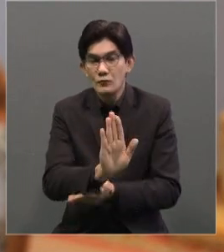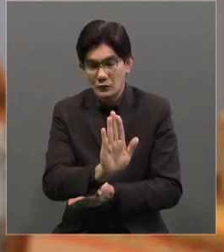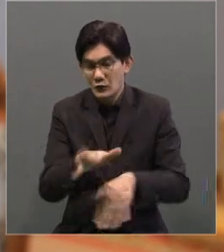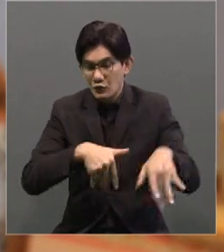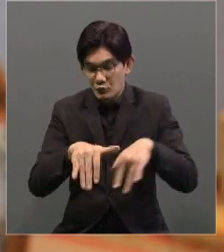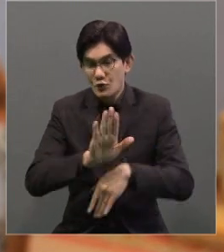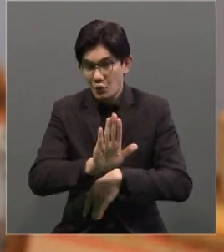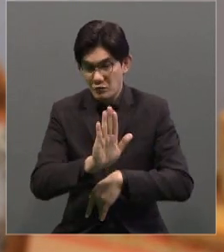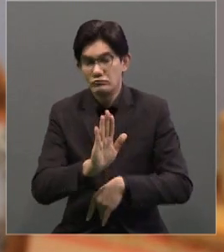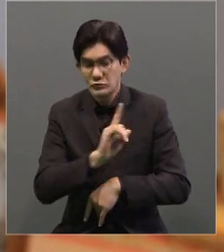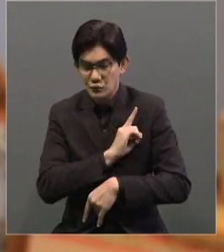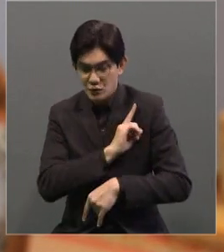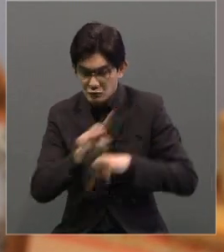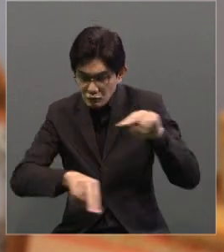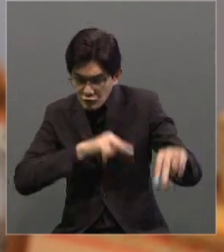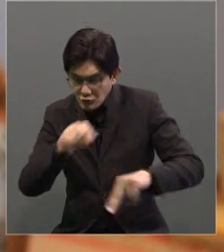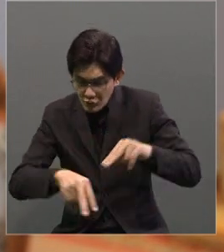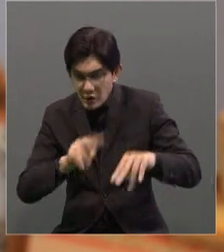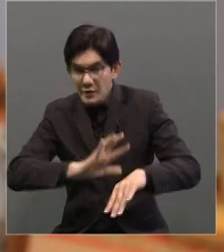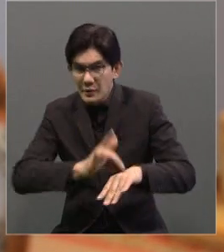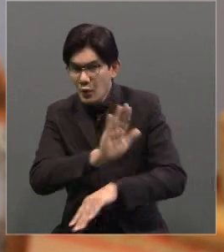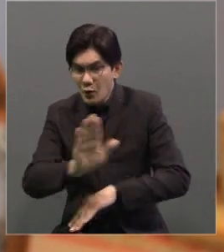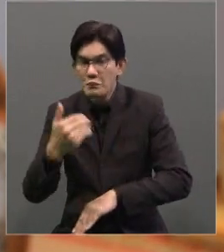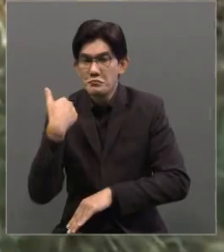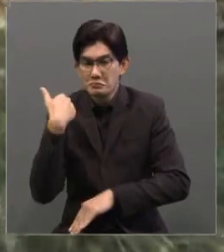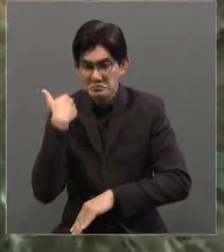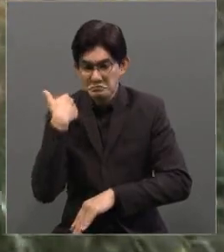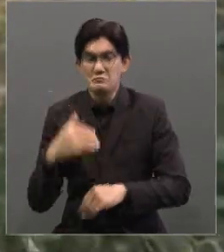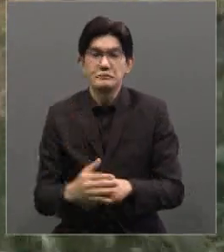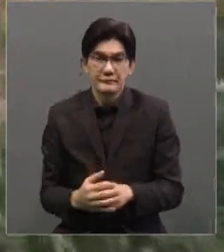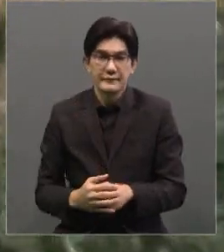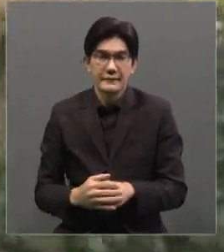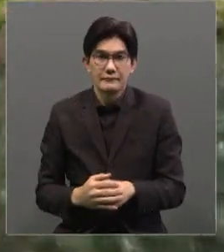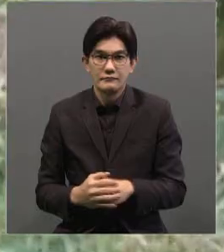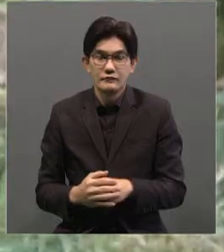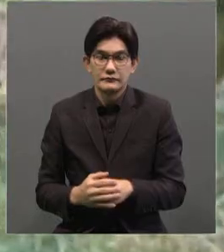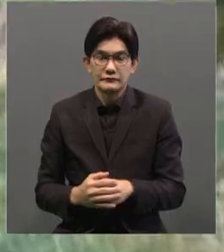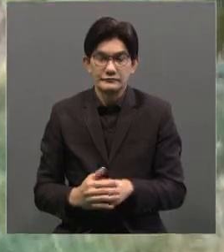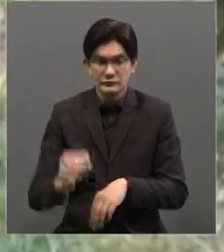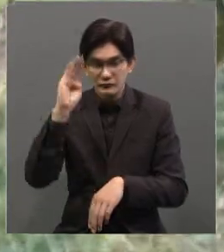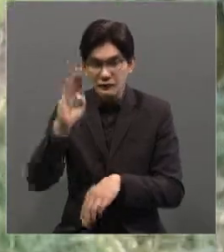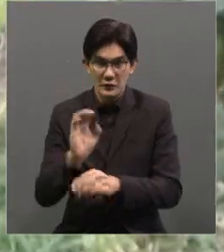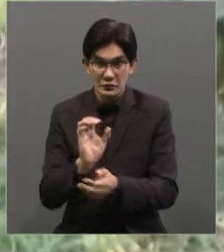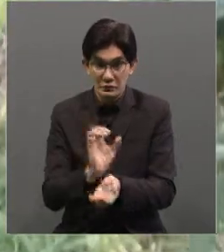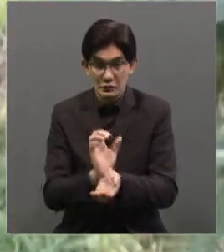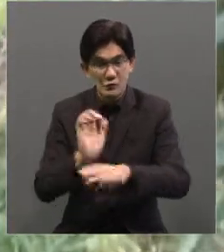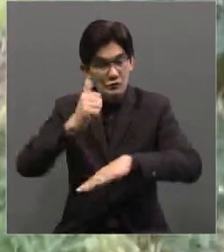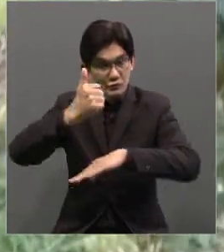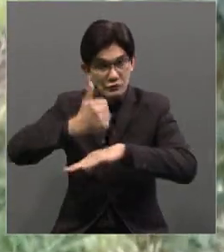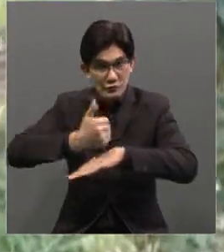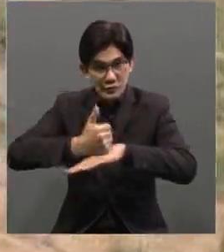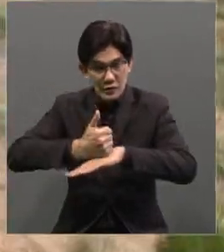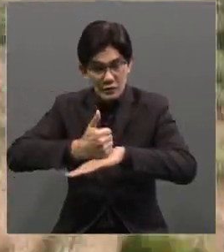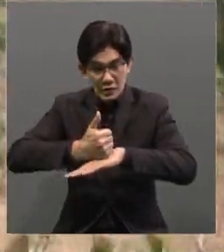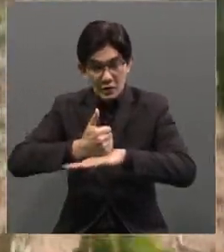ขาก็ต้องมีหน้าที่ในการดูแลทรัพยากรเหล่านี้ด้วยครับ ทางด้านพลตำรวจตรีสมชายซื่อต่อตระกูลผู้บังคับการต